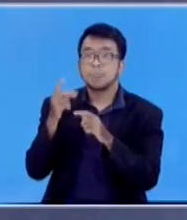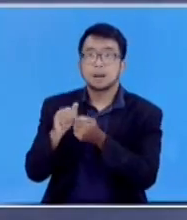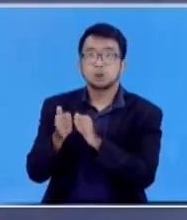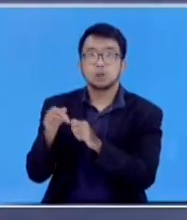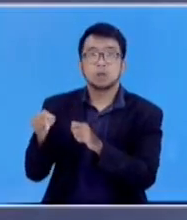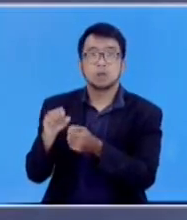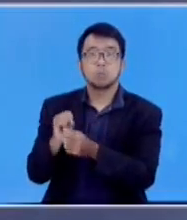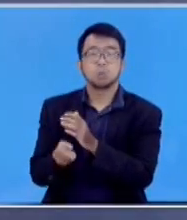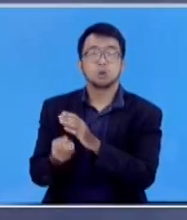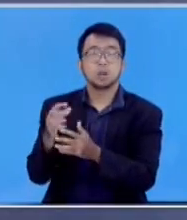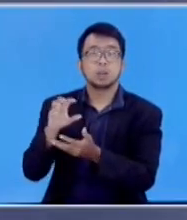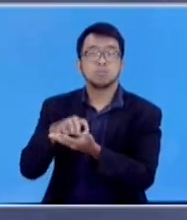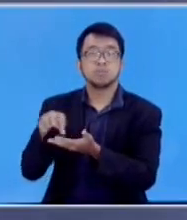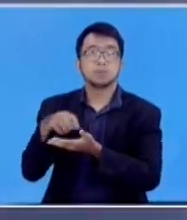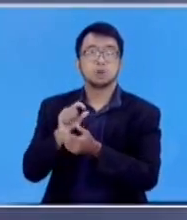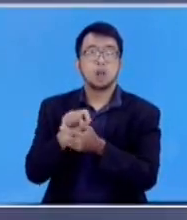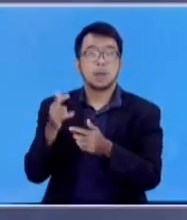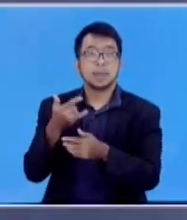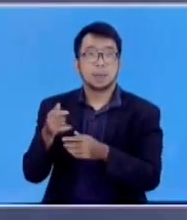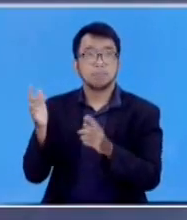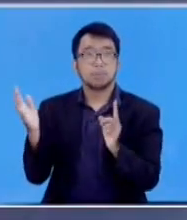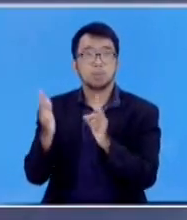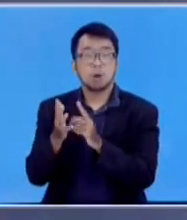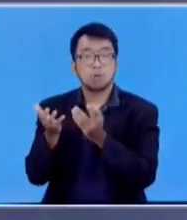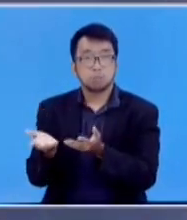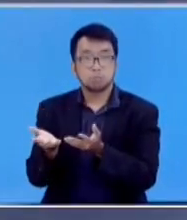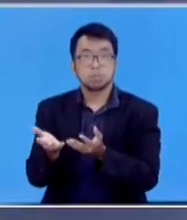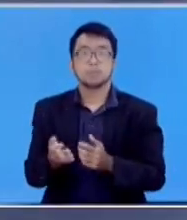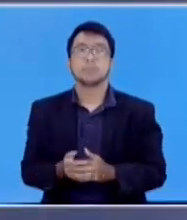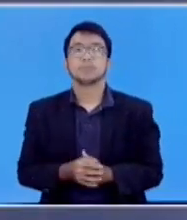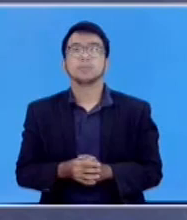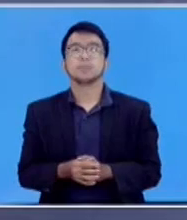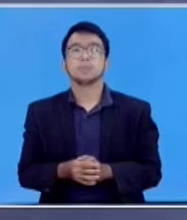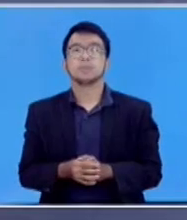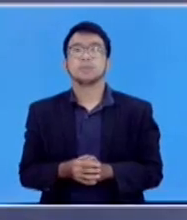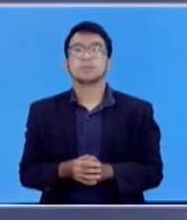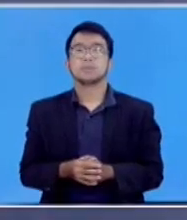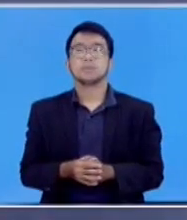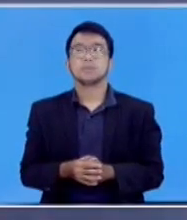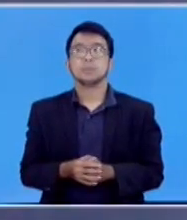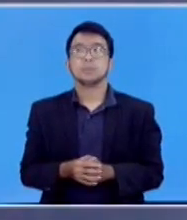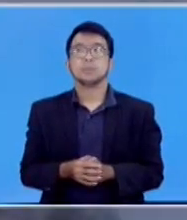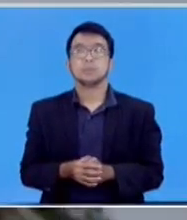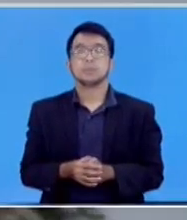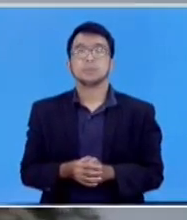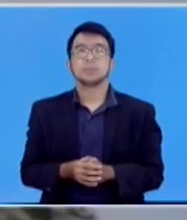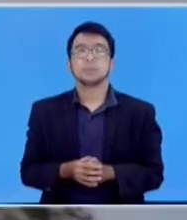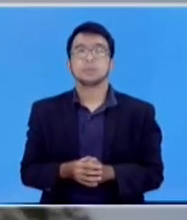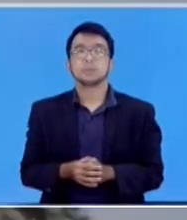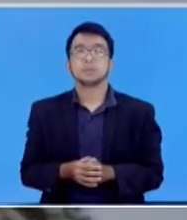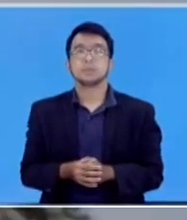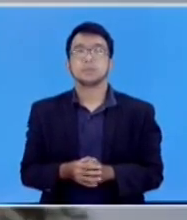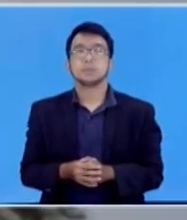apakah PTM akan terus berlanjut? Ya, baik, Mas Pram dan pemirsa iNews TV,